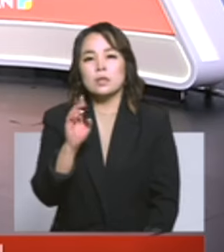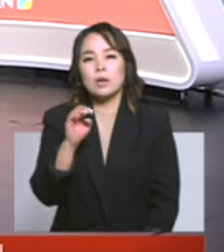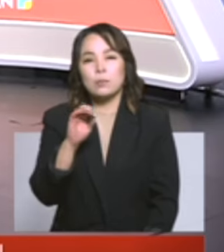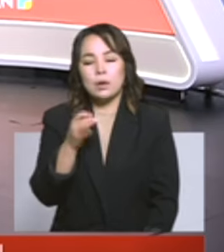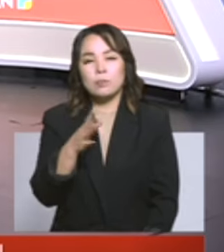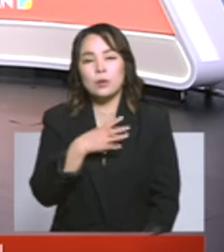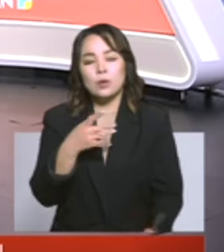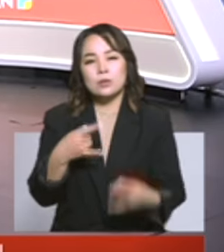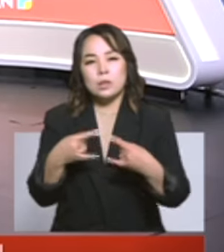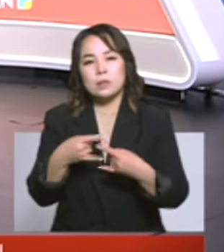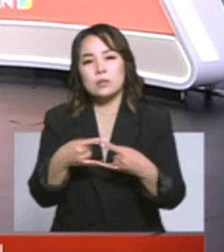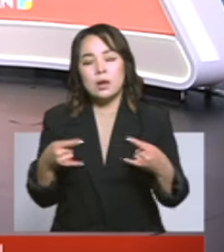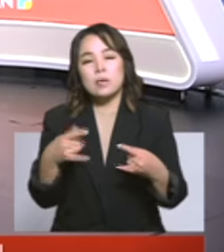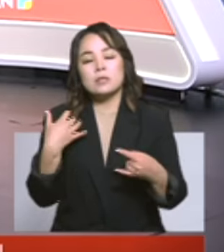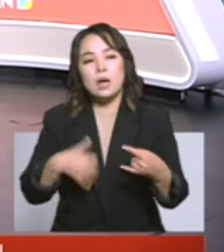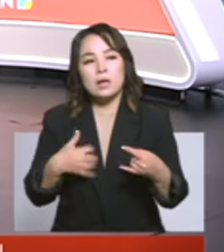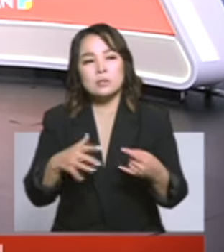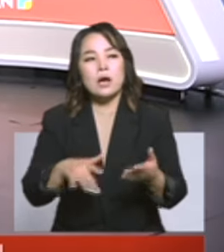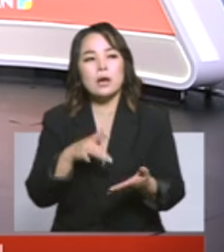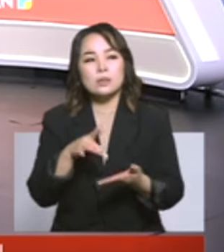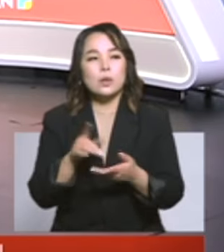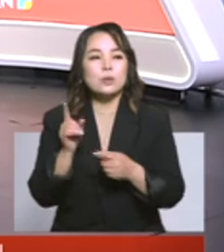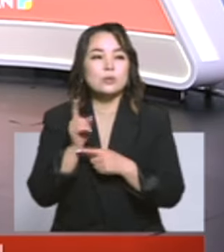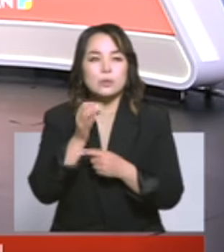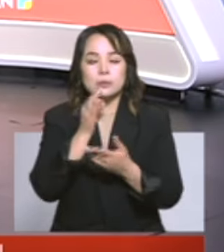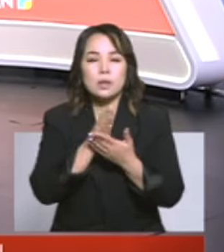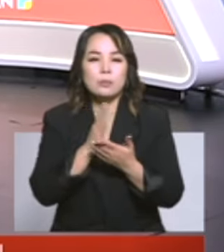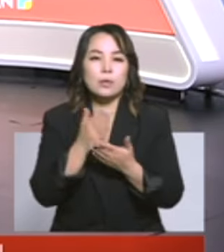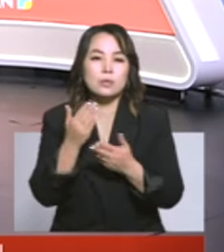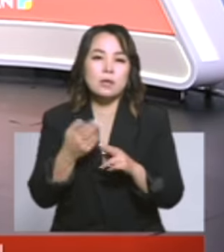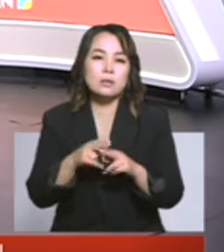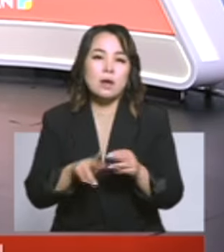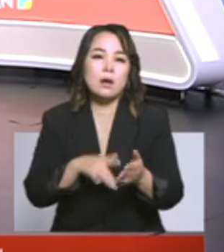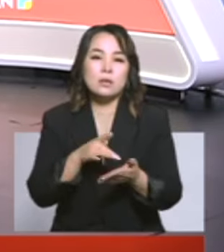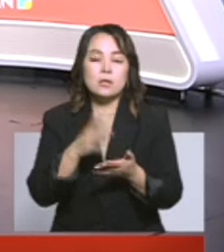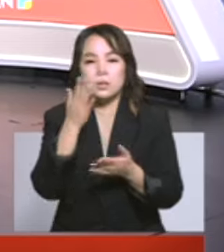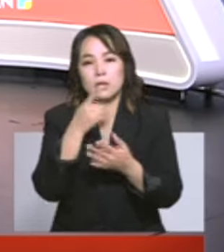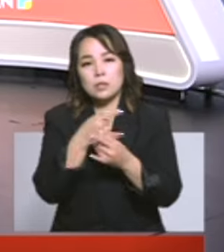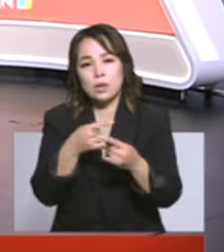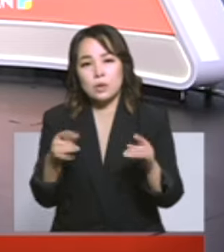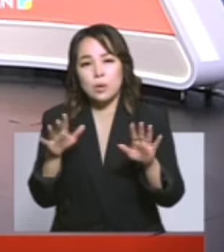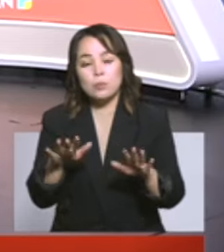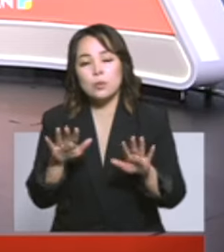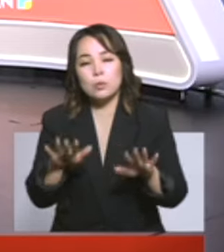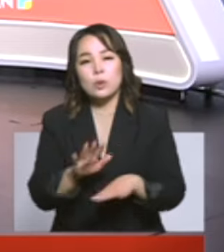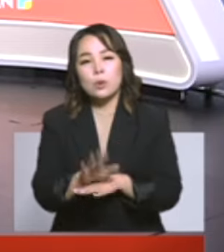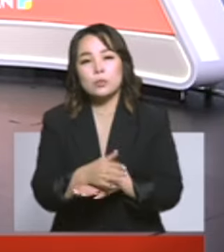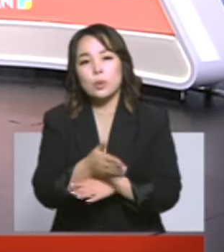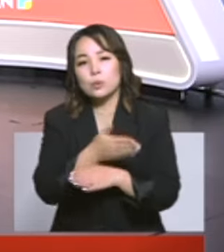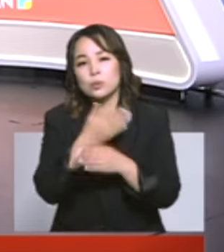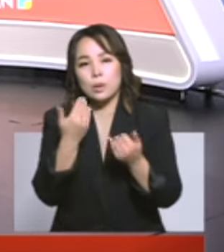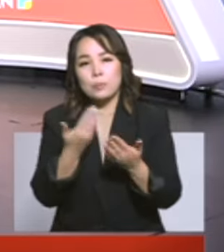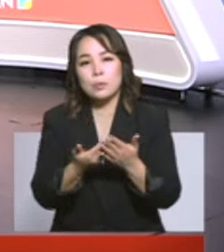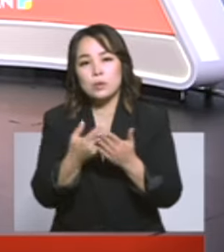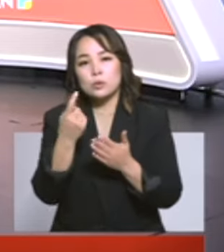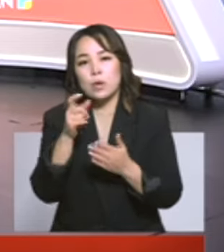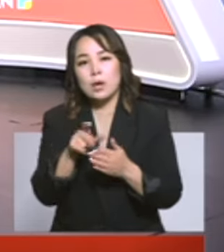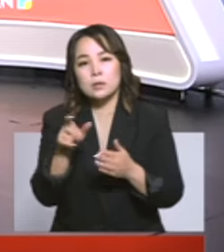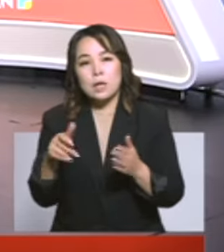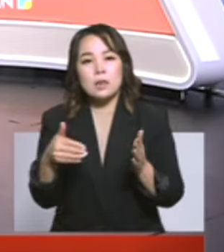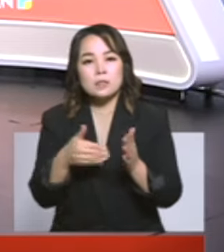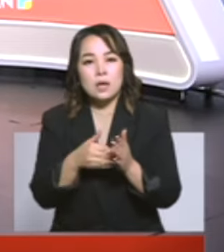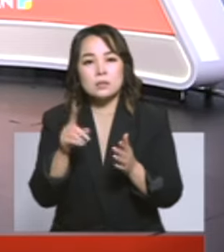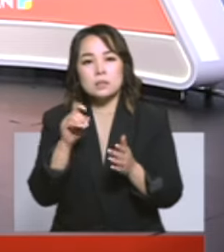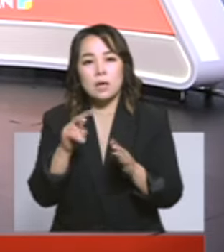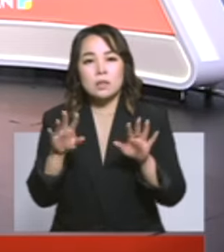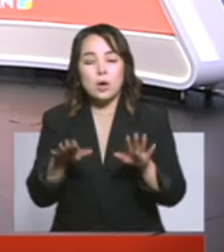үлкен экраннан көруді тараздықтарды тағатсыз күткен екен. Қала кинотеатрларында бос орын болмады. Мәселен, мына 100 адамнан асатын